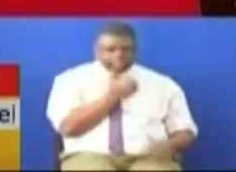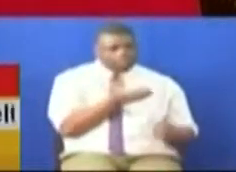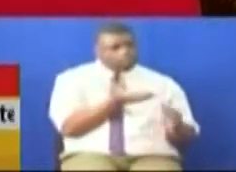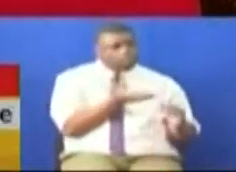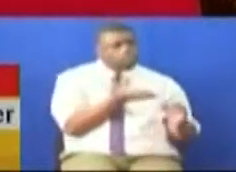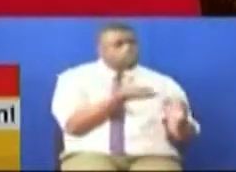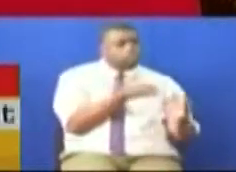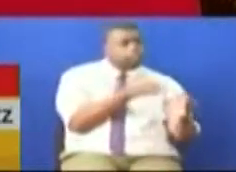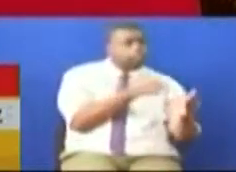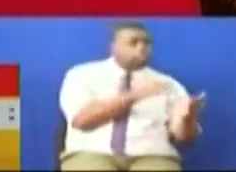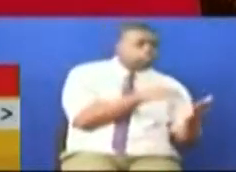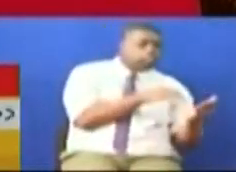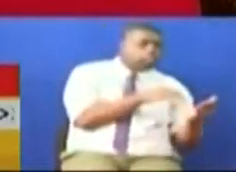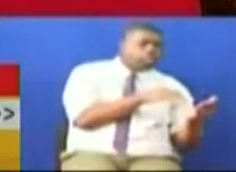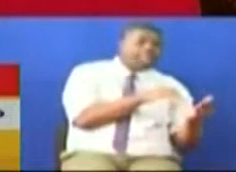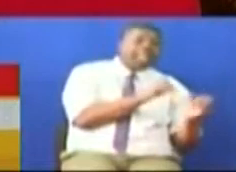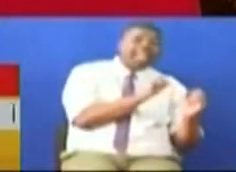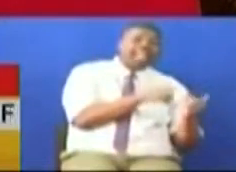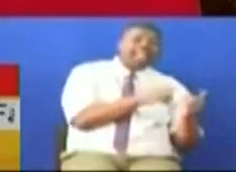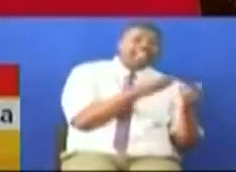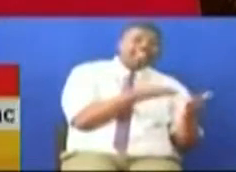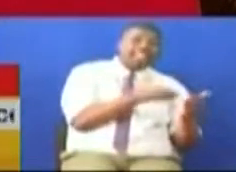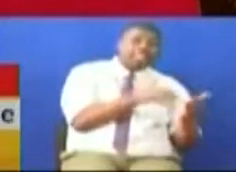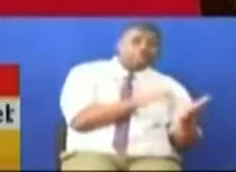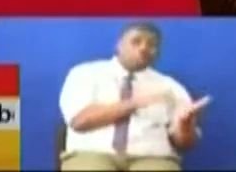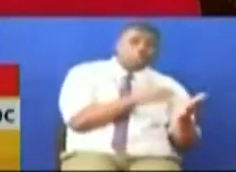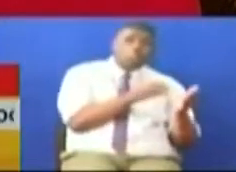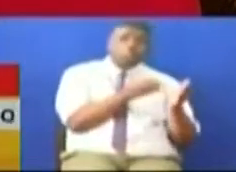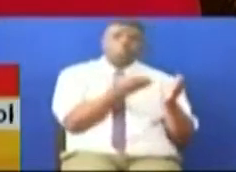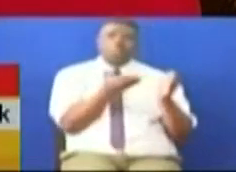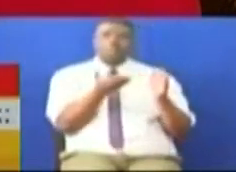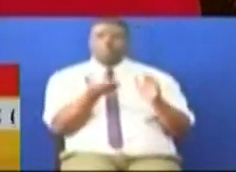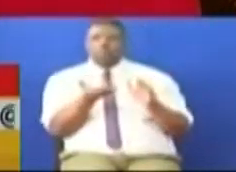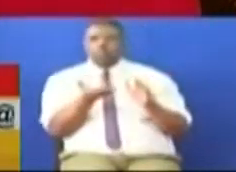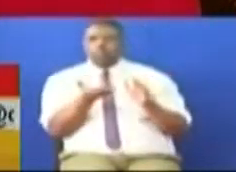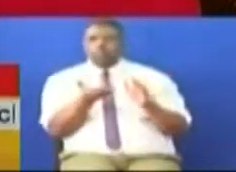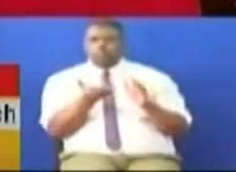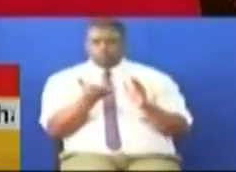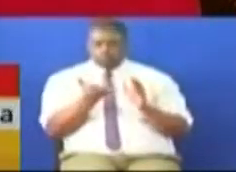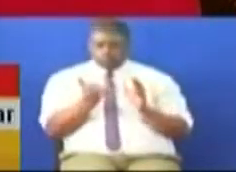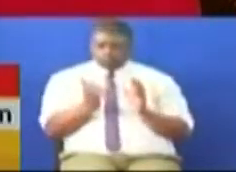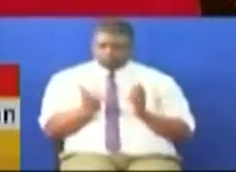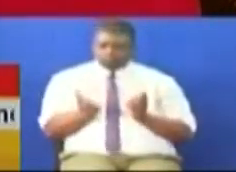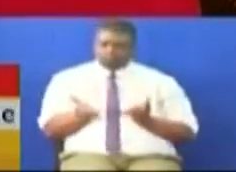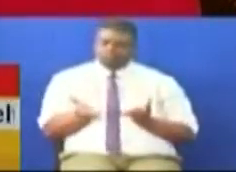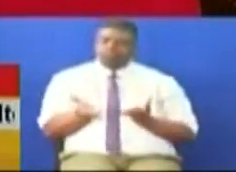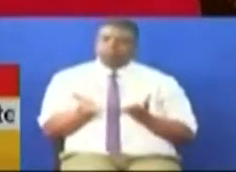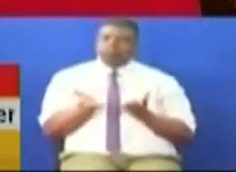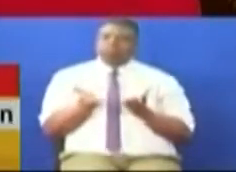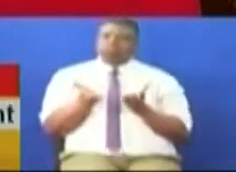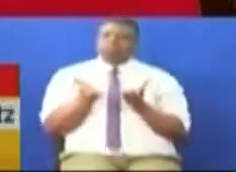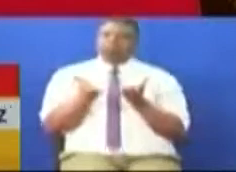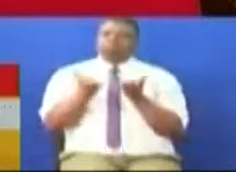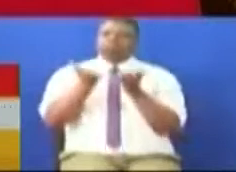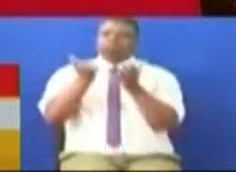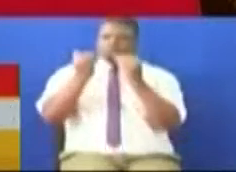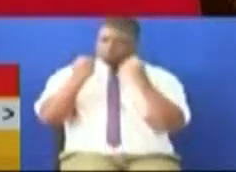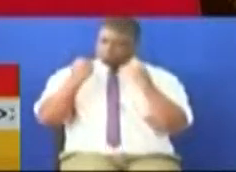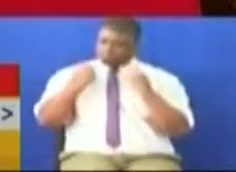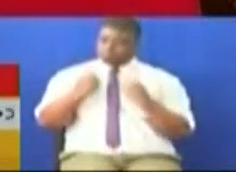sasa mashirika haya yanafanya kazi, yameimarika. Na niwaombe sana watendaji wote